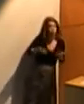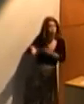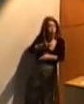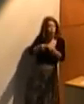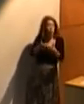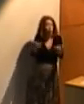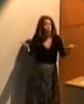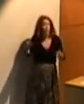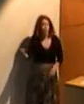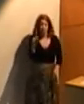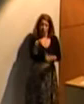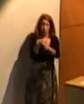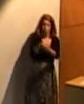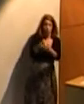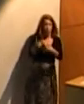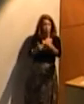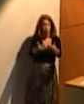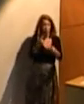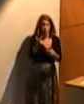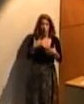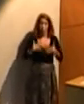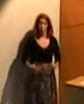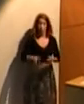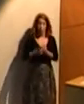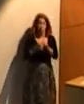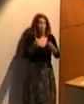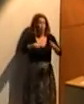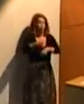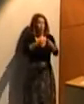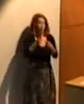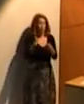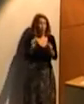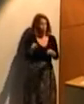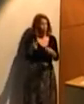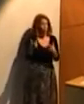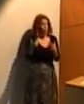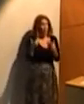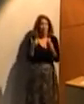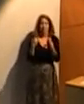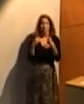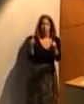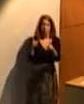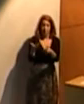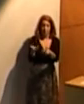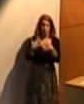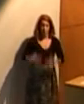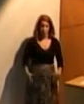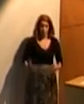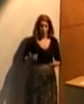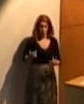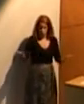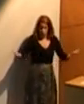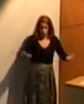deviennent de plus en plus disponible car c'est ça me semble-t-il un des fondements même du transhumanisme est-ce que nous allons changer de